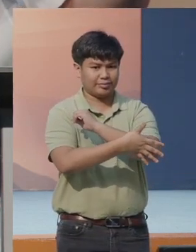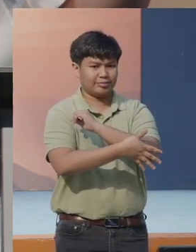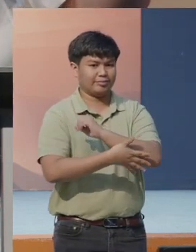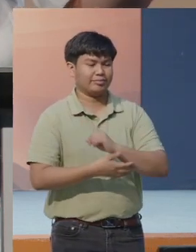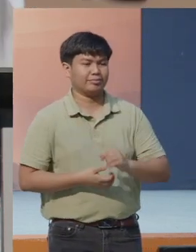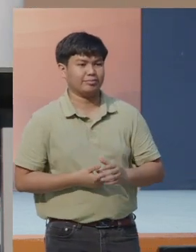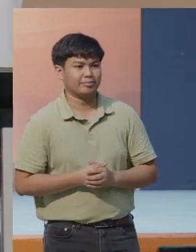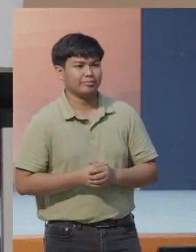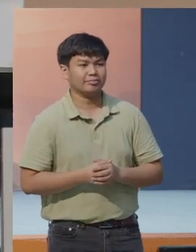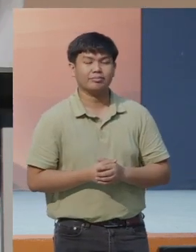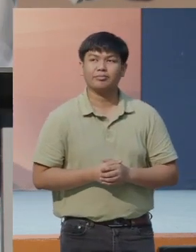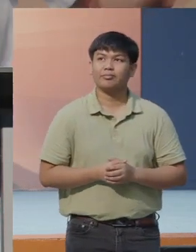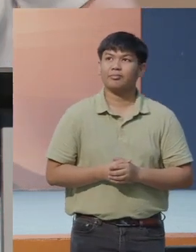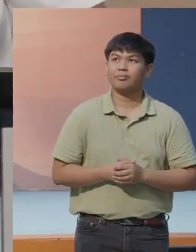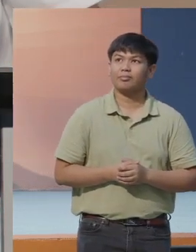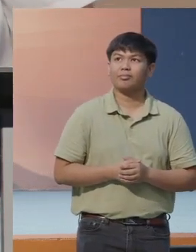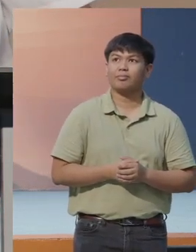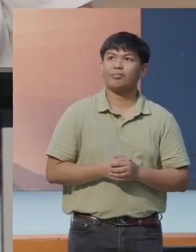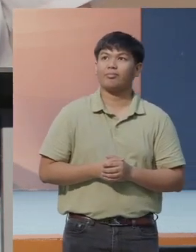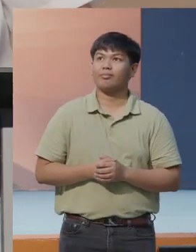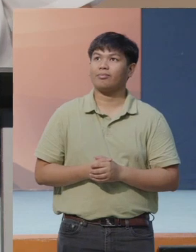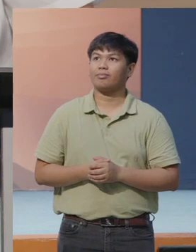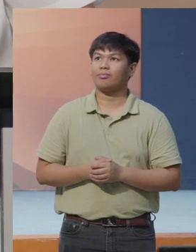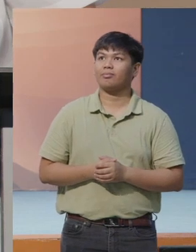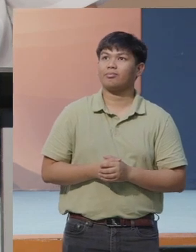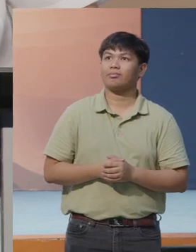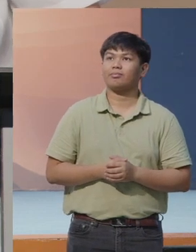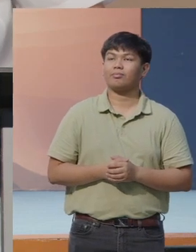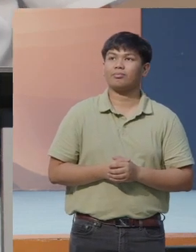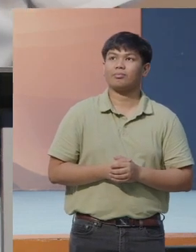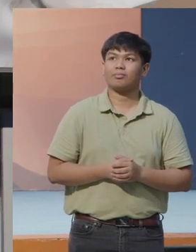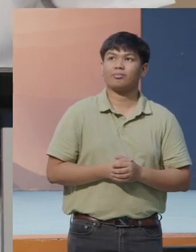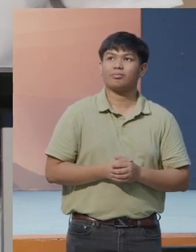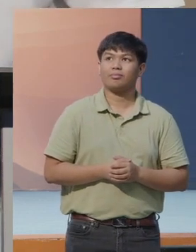nila na kaaway na mga nations.